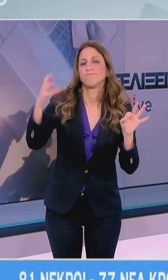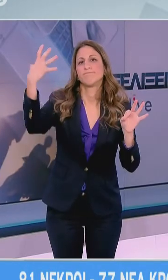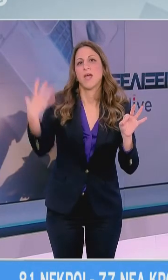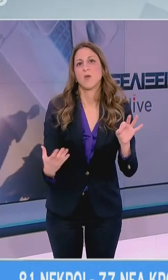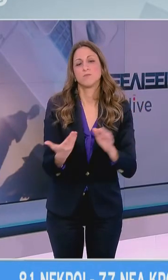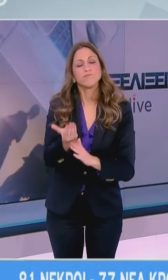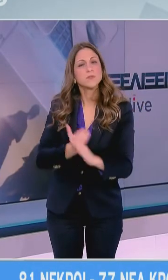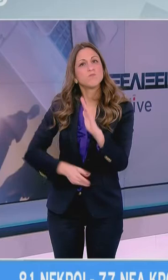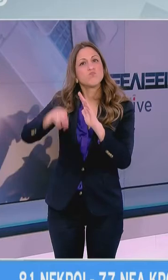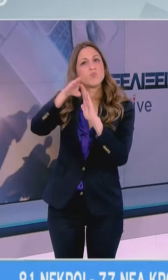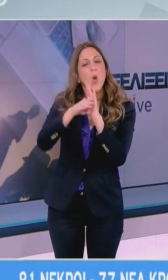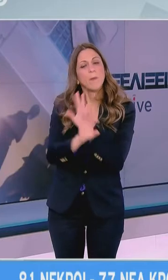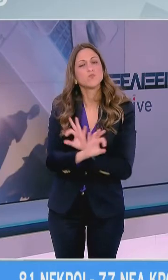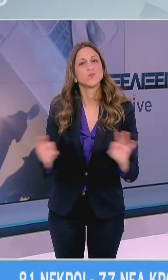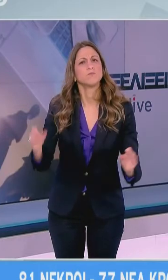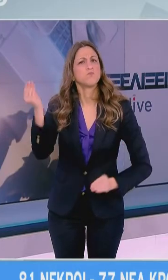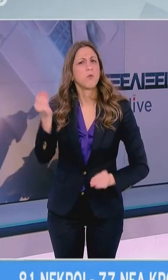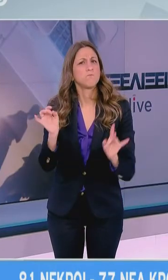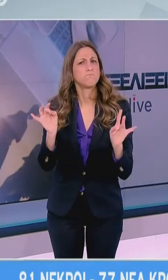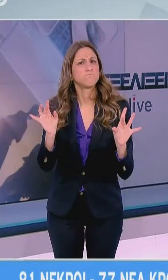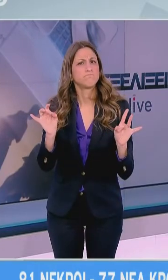σχεδιαστεί, προγραμματιστεί και ούτε υπάρχει ούτε πρόκειται να υπάρξει πρόβλημα.